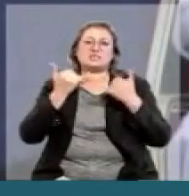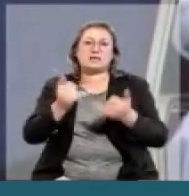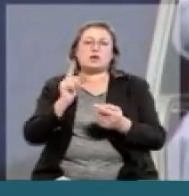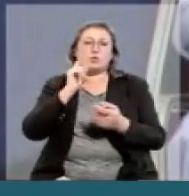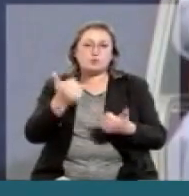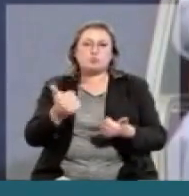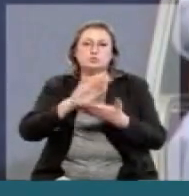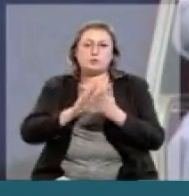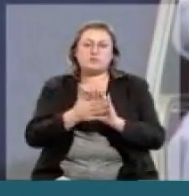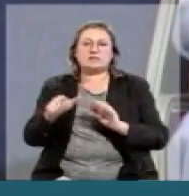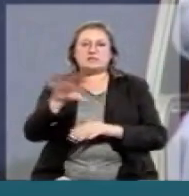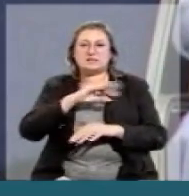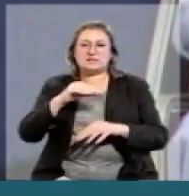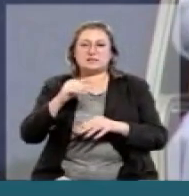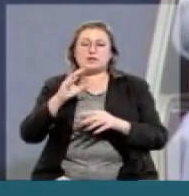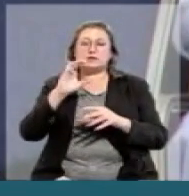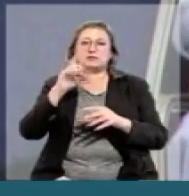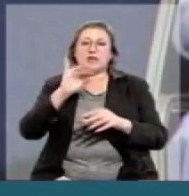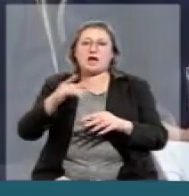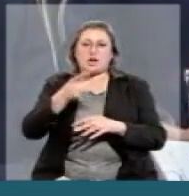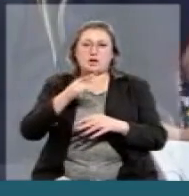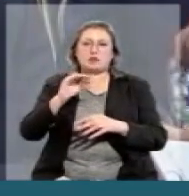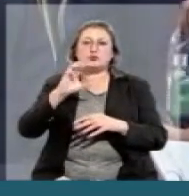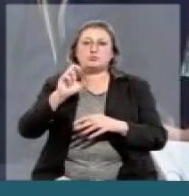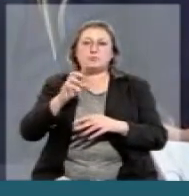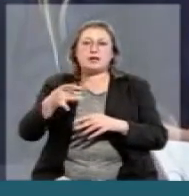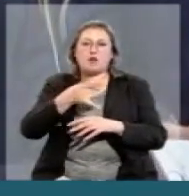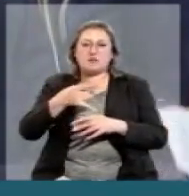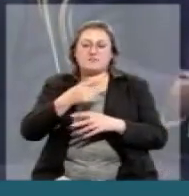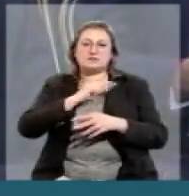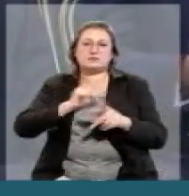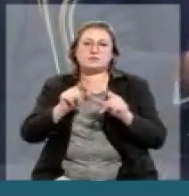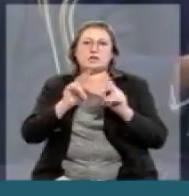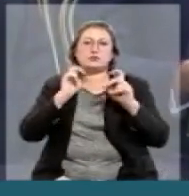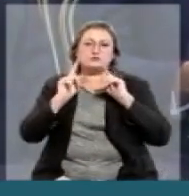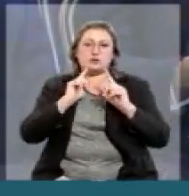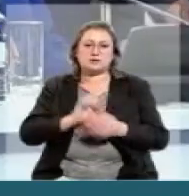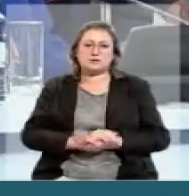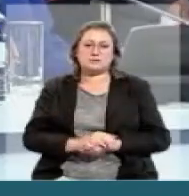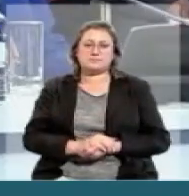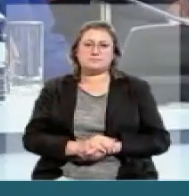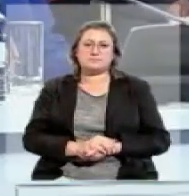благоприятных условий для регионального и субрегионального финансового сотрудничества в рамках совещания.